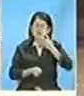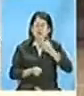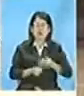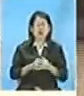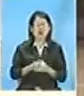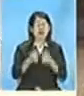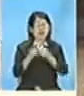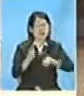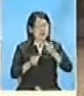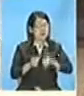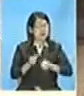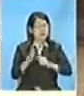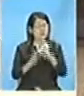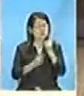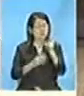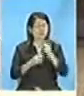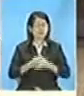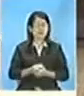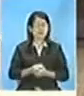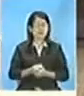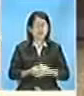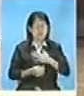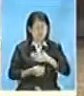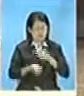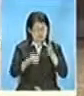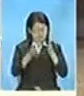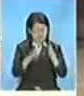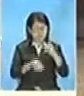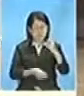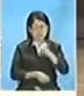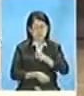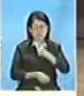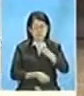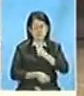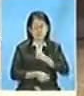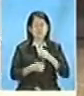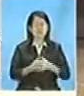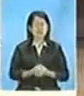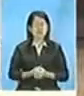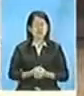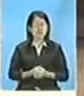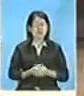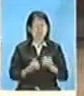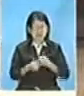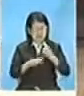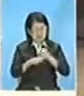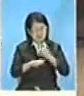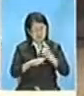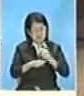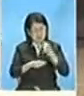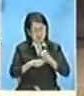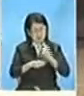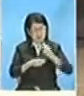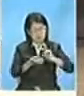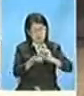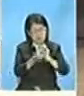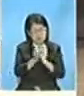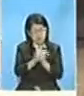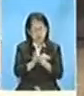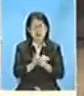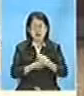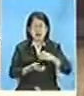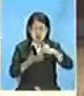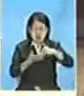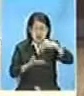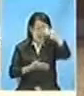แต่เนื่องจากว่าด้วยความตั้งใจด้วยความมานะบากบั่นเราได้พัฒนาตัวเองจากนักเรียนช่างก